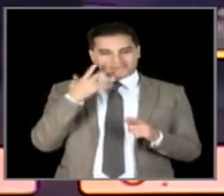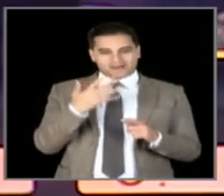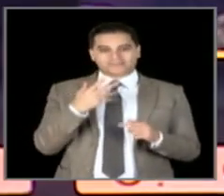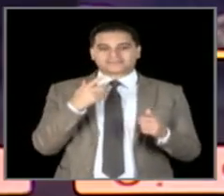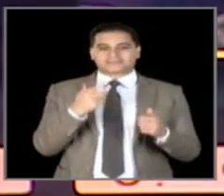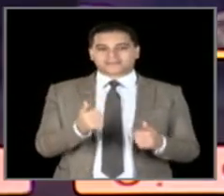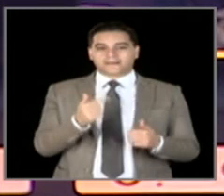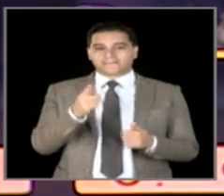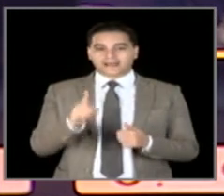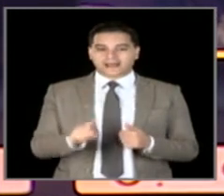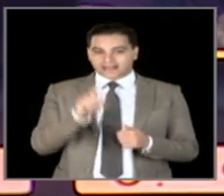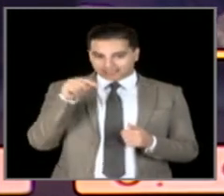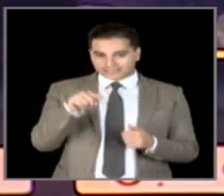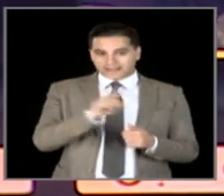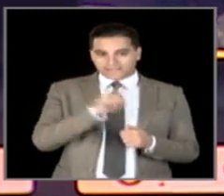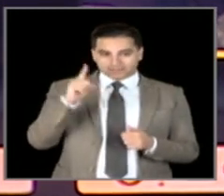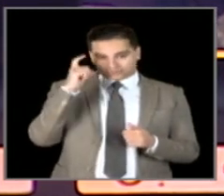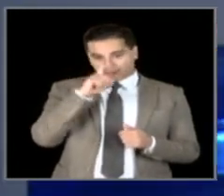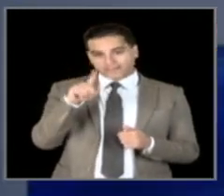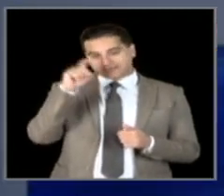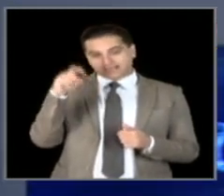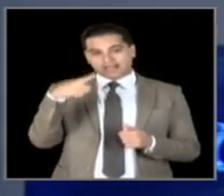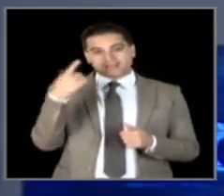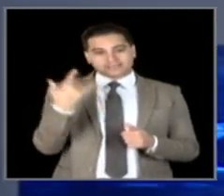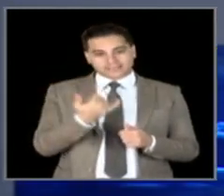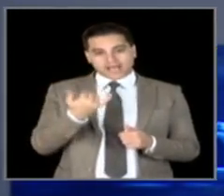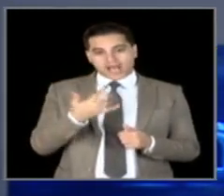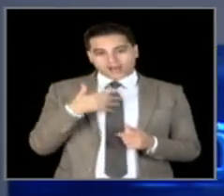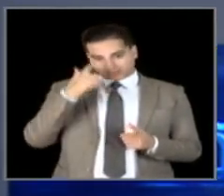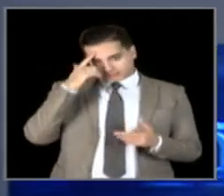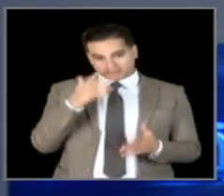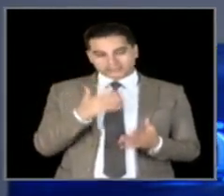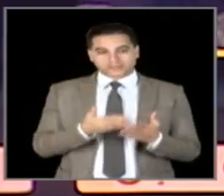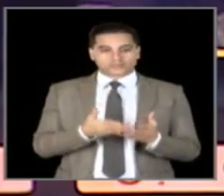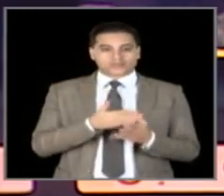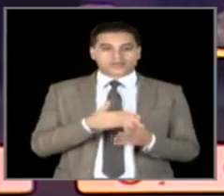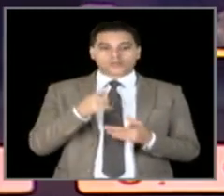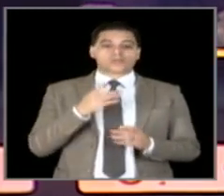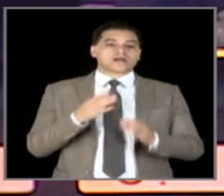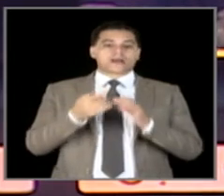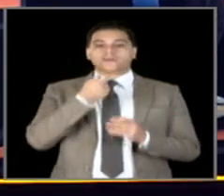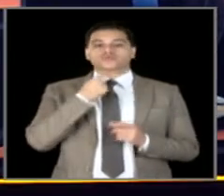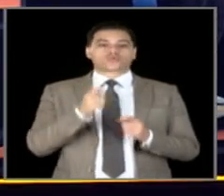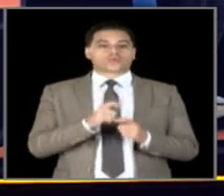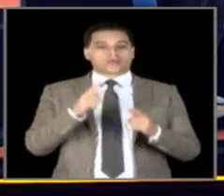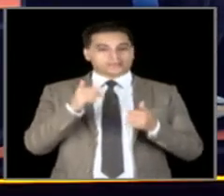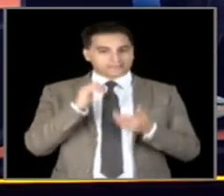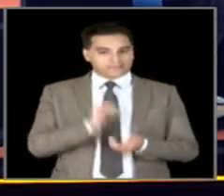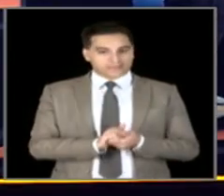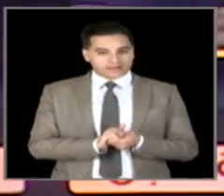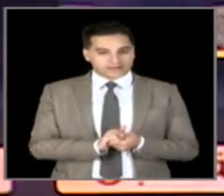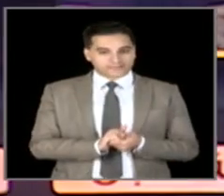تمام، الاسئله مش صعبه، الاسئله سهله، عايزه شويه تركيز والاجابات بصوت واضح. اتفقنا؟